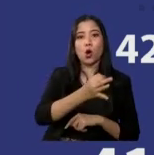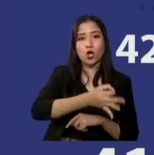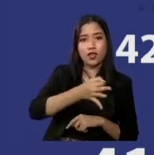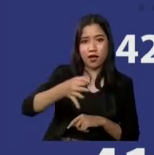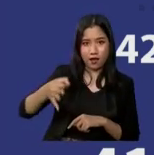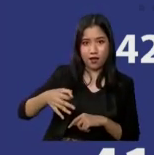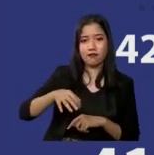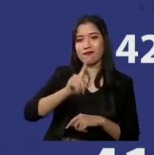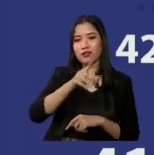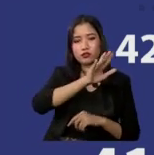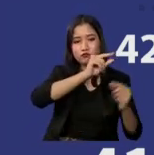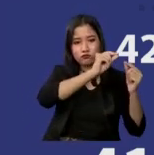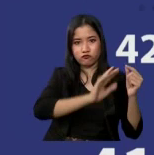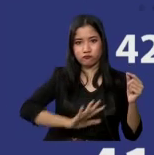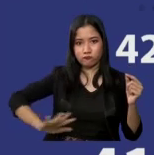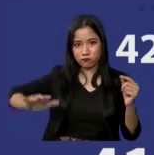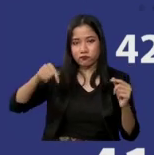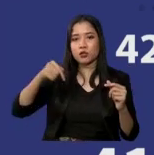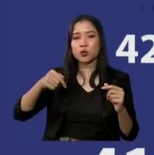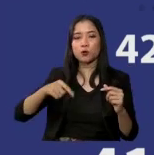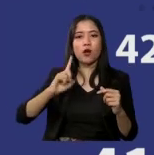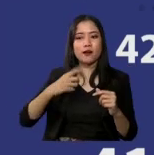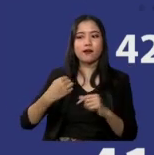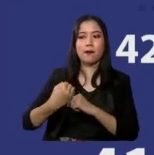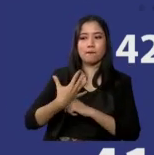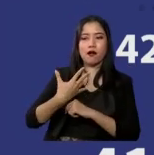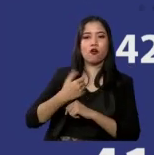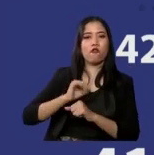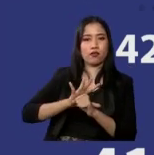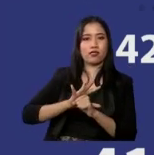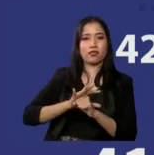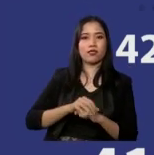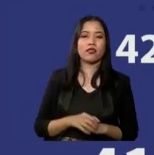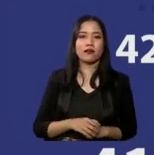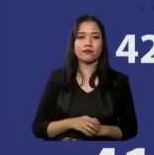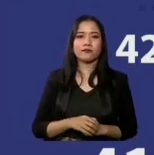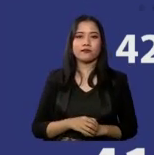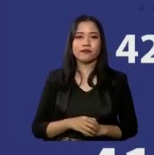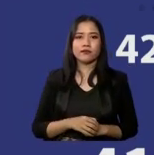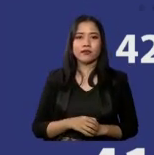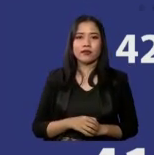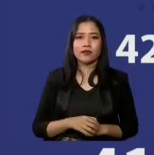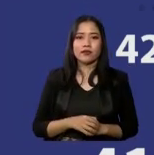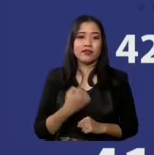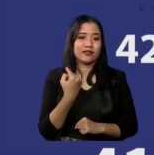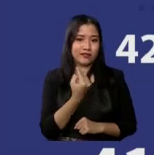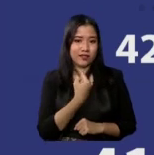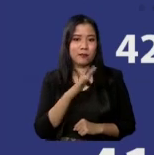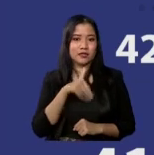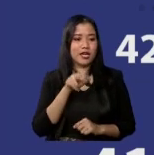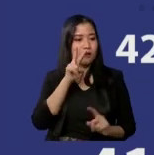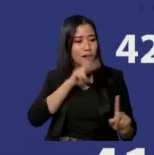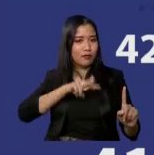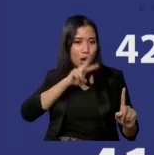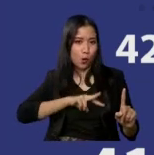yang terdampak covert 19 ini Hai dan kemudian kita masih melakukan pemantauan terhadap